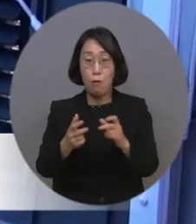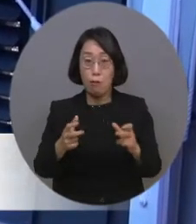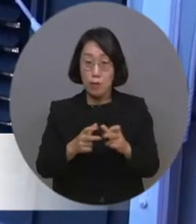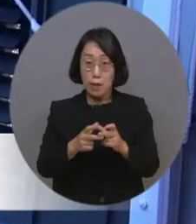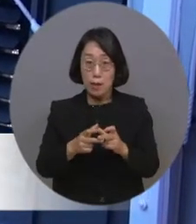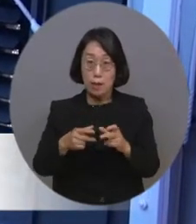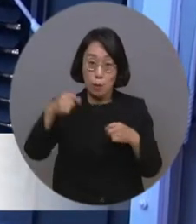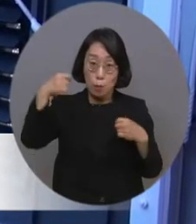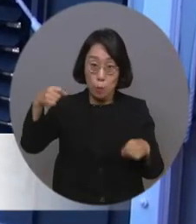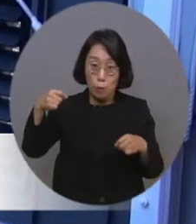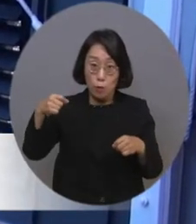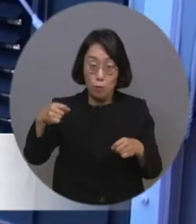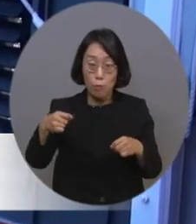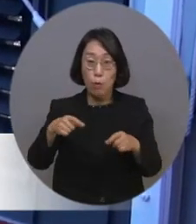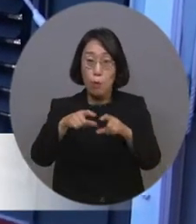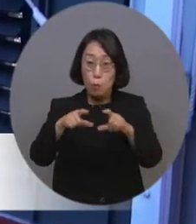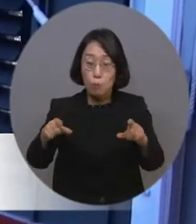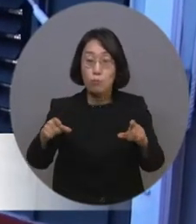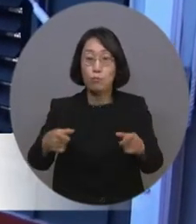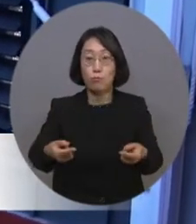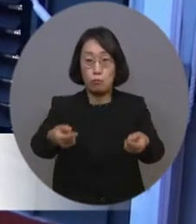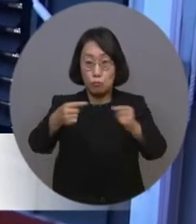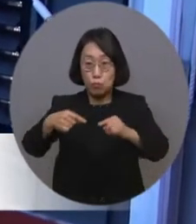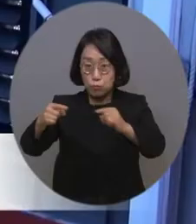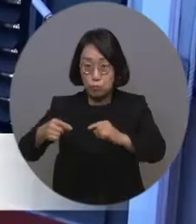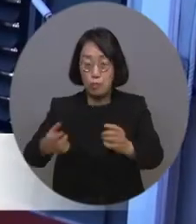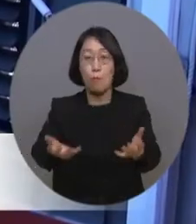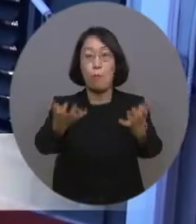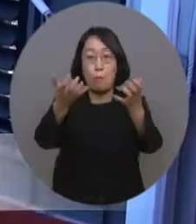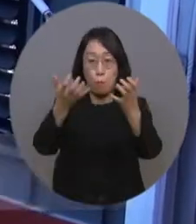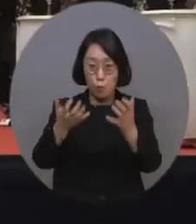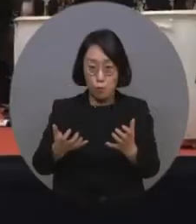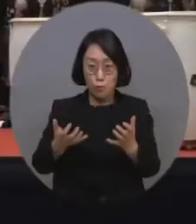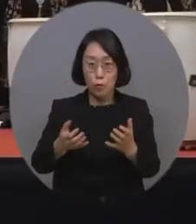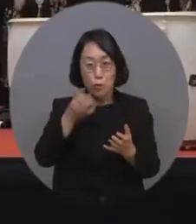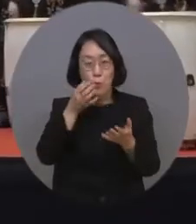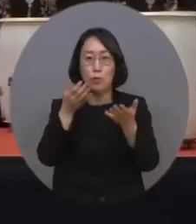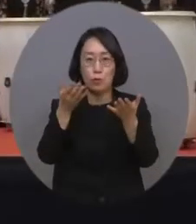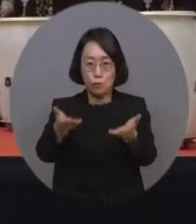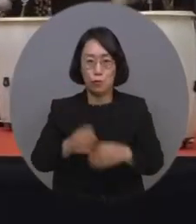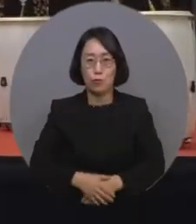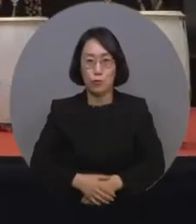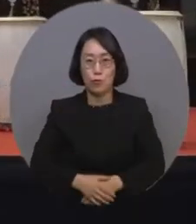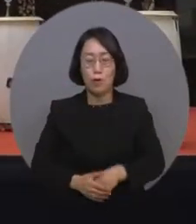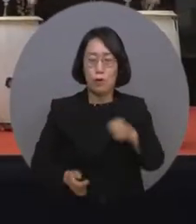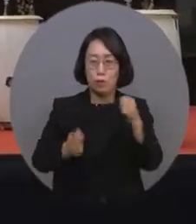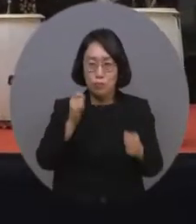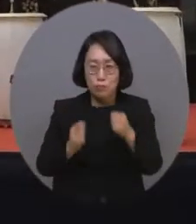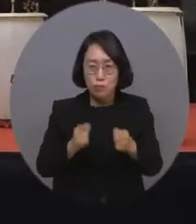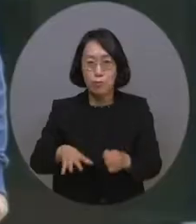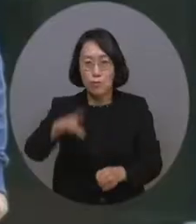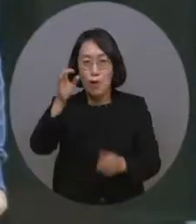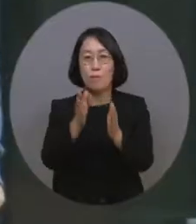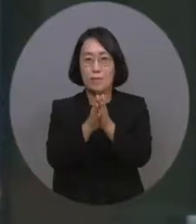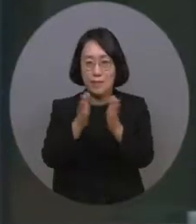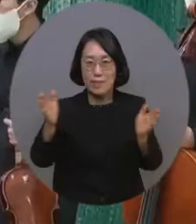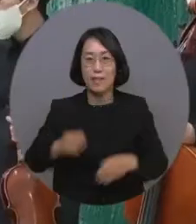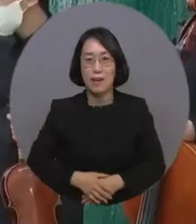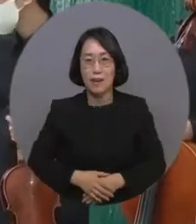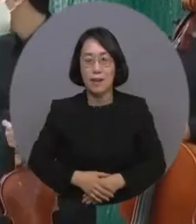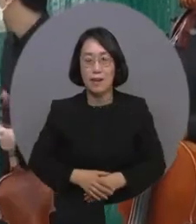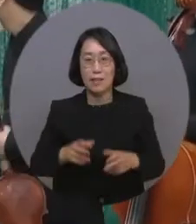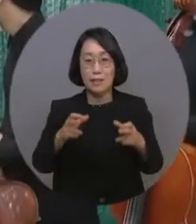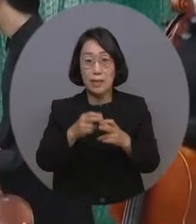곳에 일반 시민을 함께 모시고 싶어서 이런 공연을 준비했습니다. 신나는 난타 공연으로 시작을 알렸습니다.